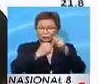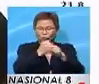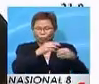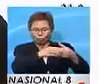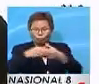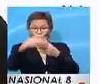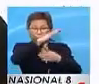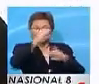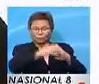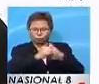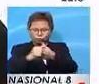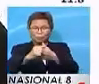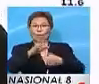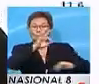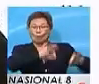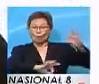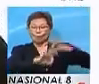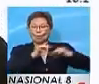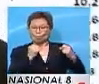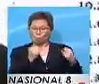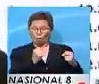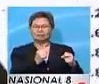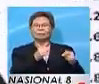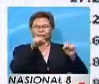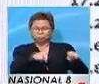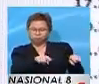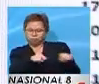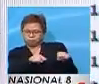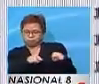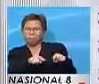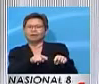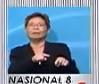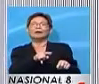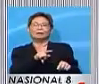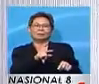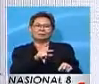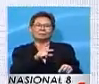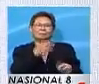untuk memberikan pulangan yang mampan dan berdaya saing bagi